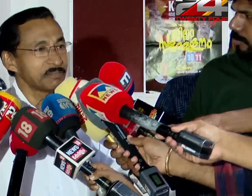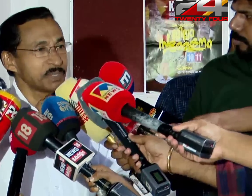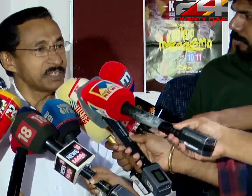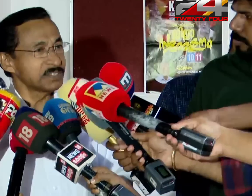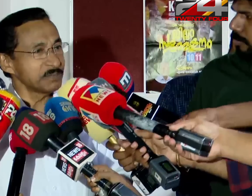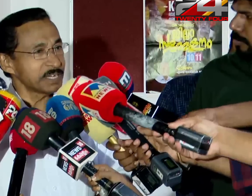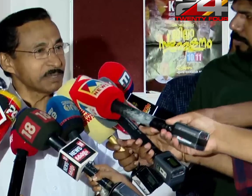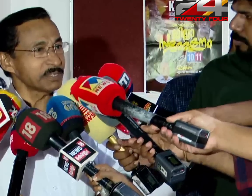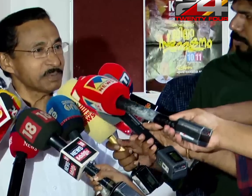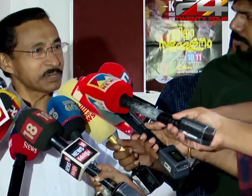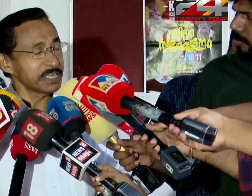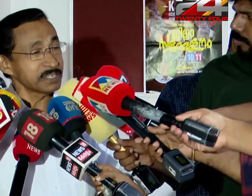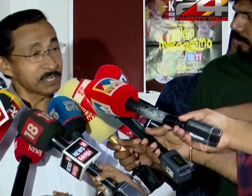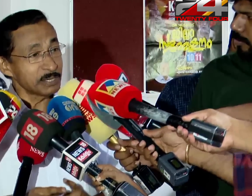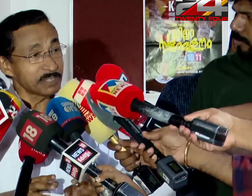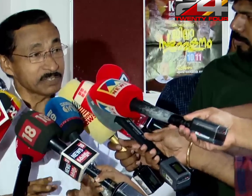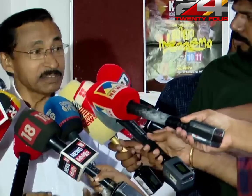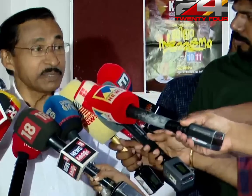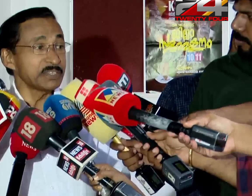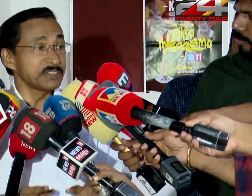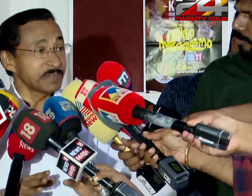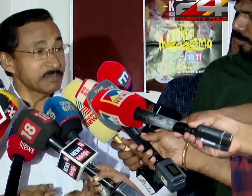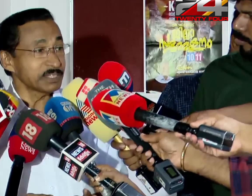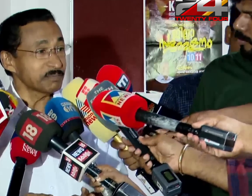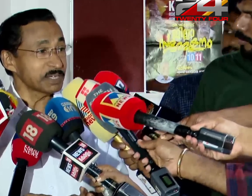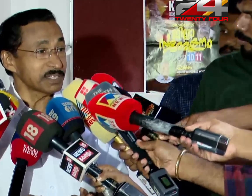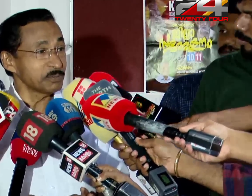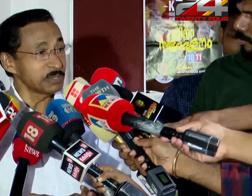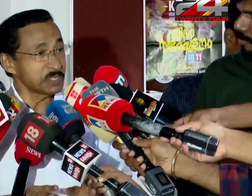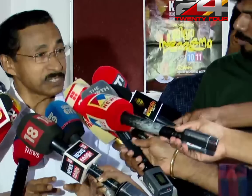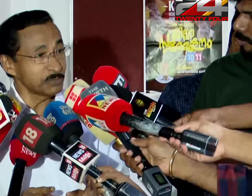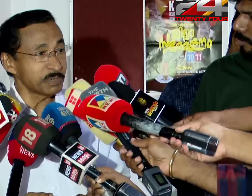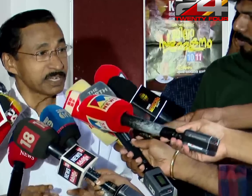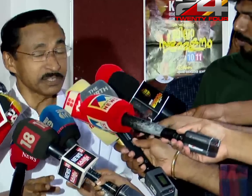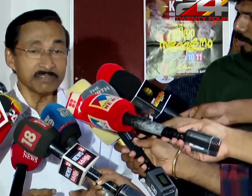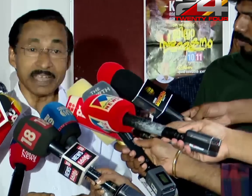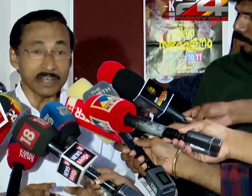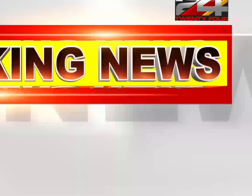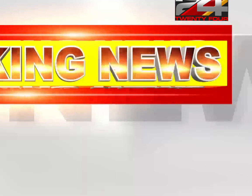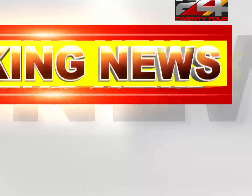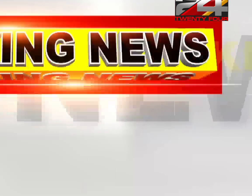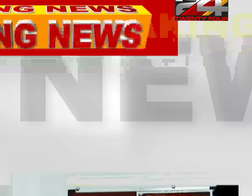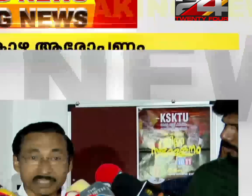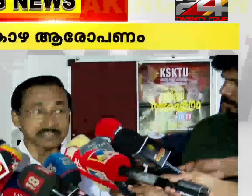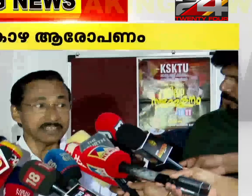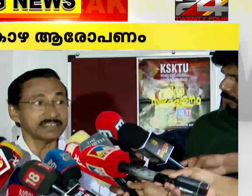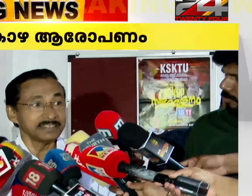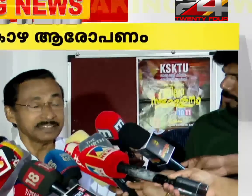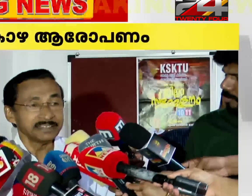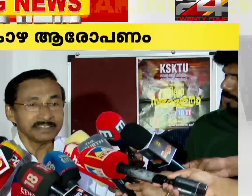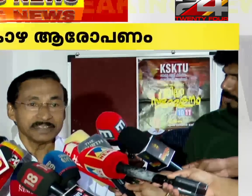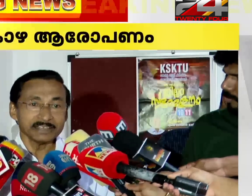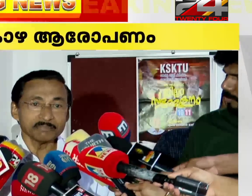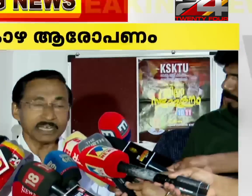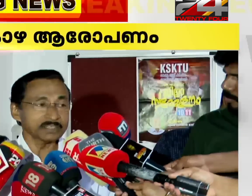വിധത്തിൽ PSCയുമായി ബന്ധപ്പെട്ട് ഏതെങ്കിലും വിധത്തിൽ PSCയുമായി ബന്ധപ്പെട്ട ഒരു വിഷയവും പരാതിയും ഞങ്ങളുടെ മുമ്പിൽ വന്നിട്ടില്ല.